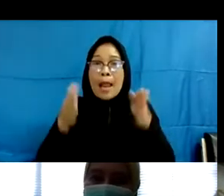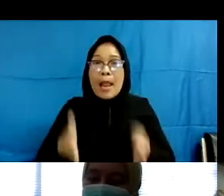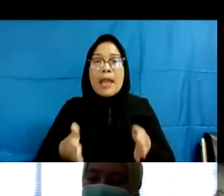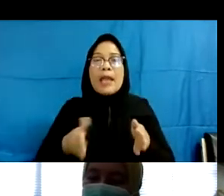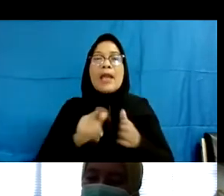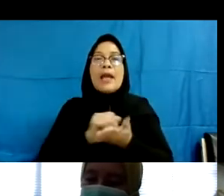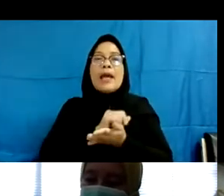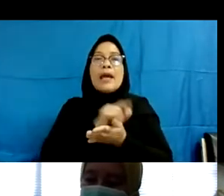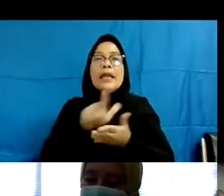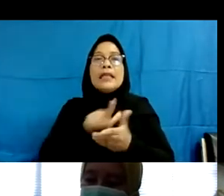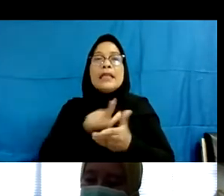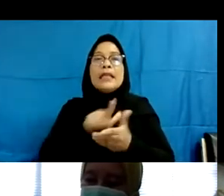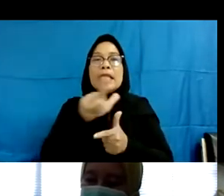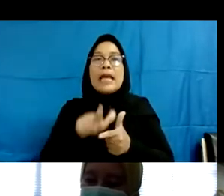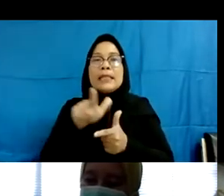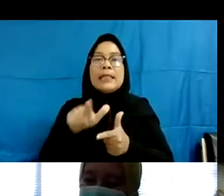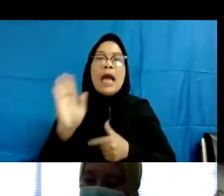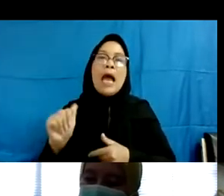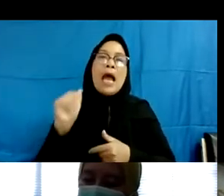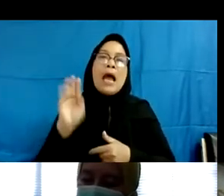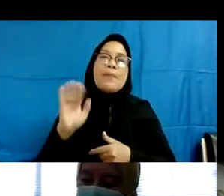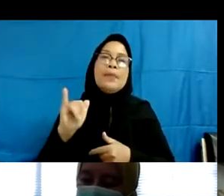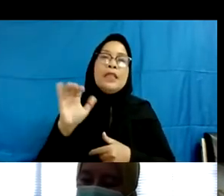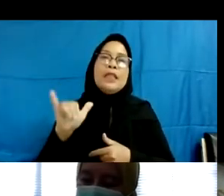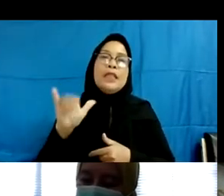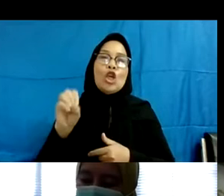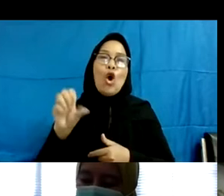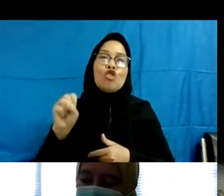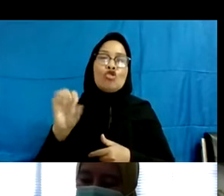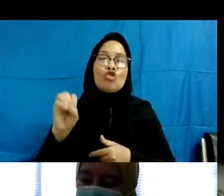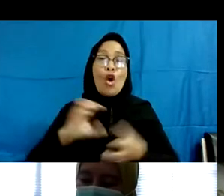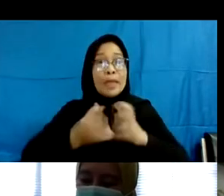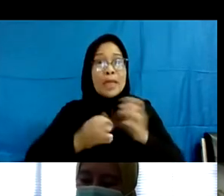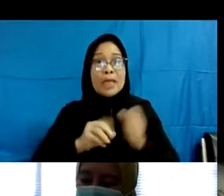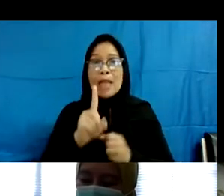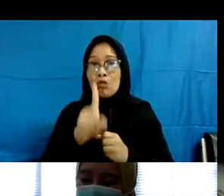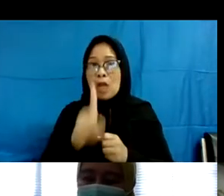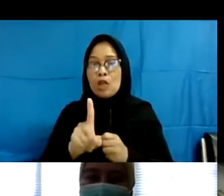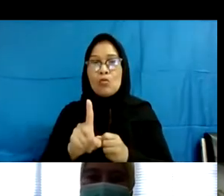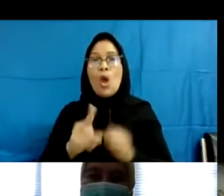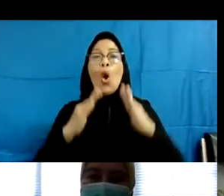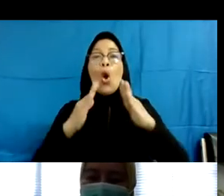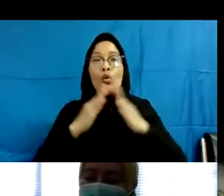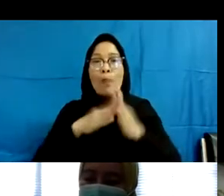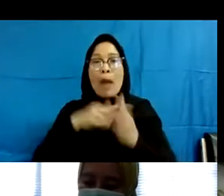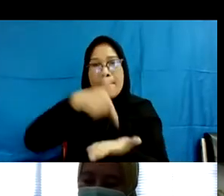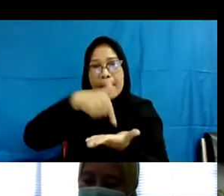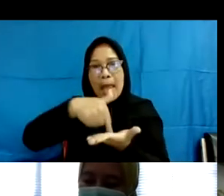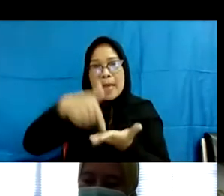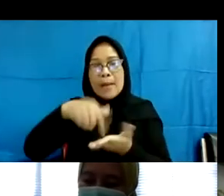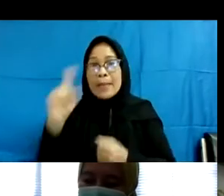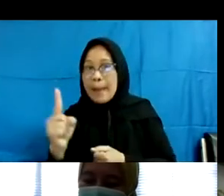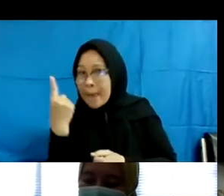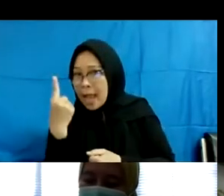literasi Abioso memang satu-satunya rumah braille yang pertama di Indonesia. Dan